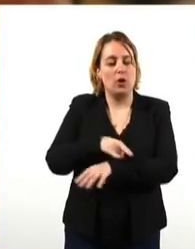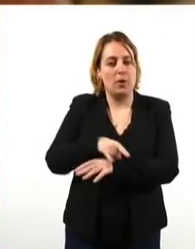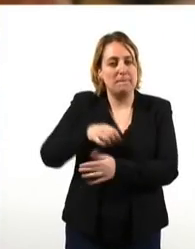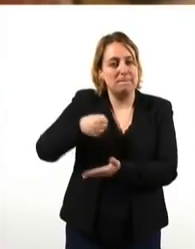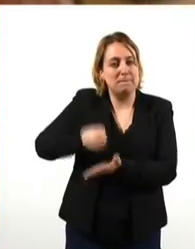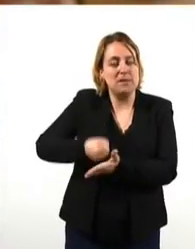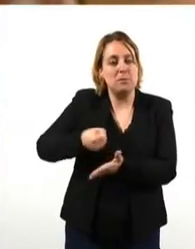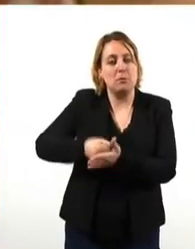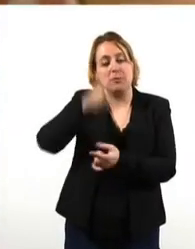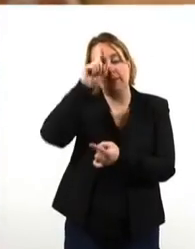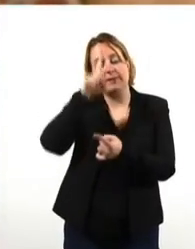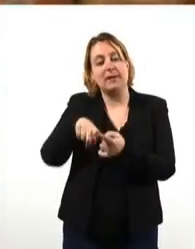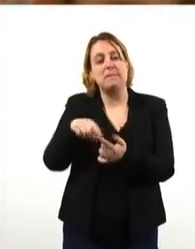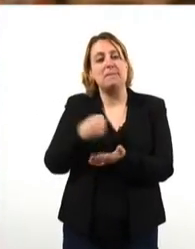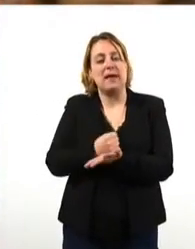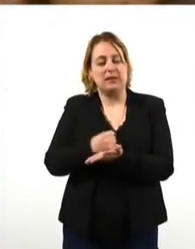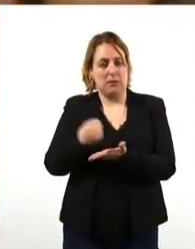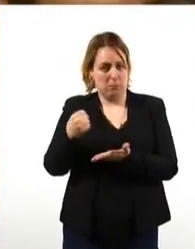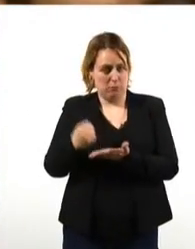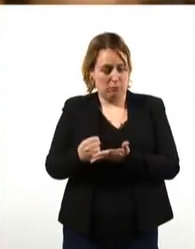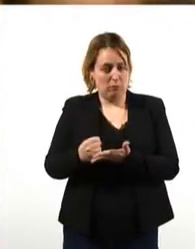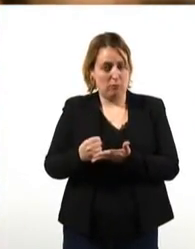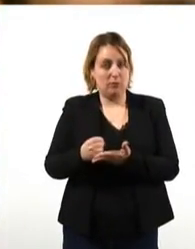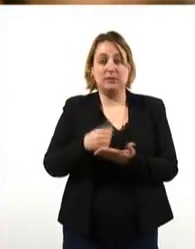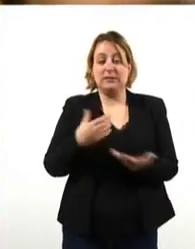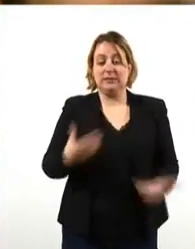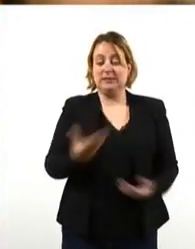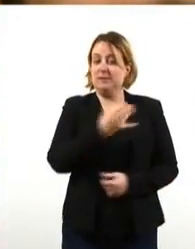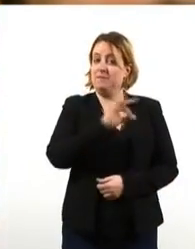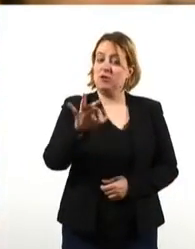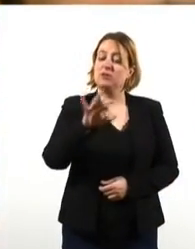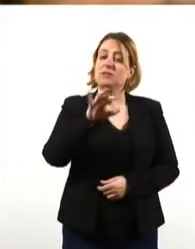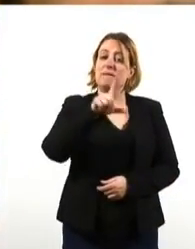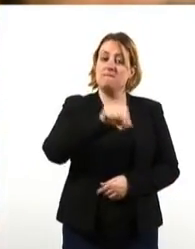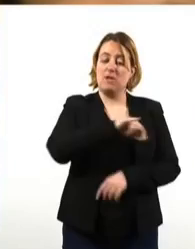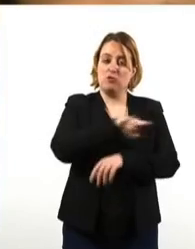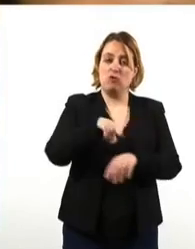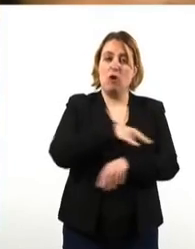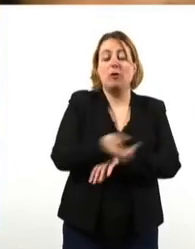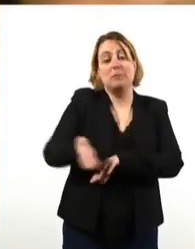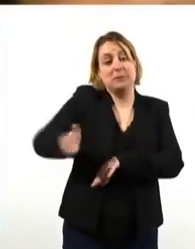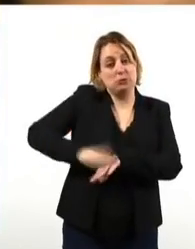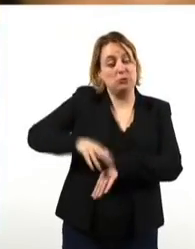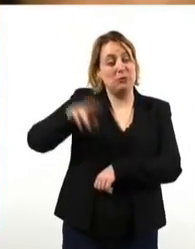pour réussir à passer l'examen qui est de 20 heures. Mais l'heure réelle que